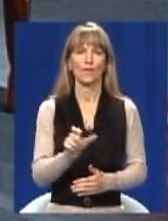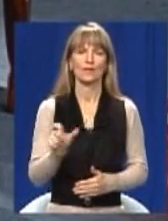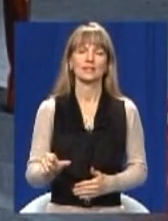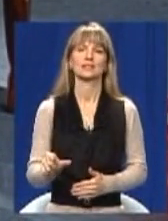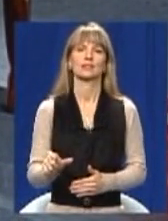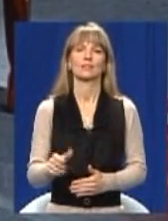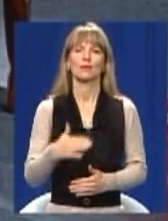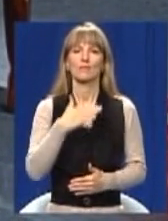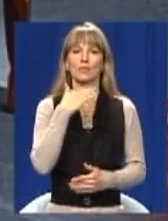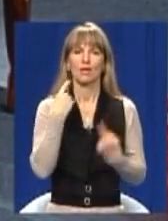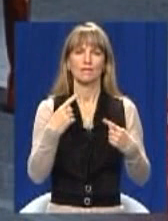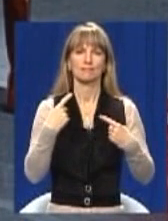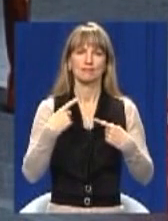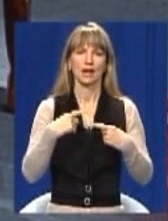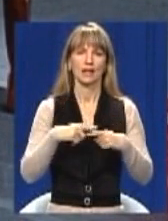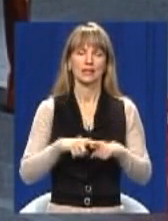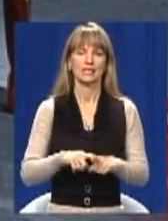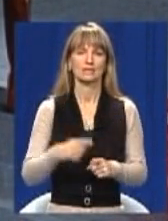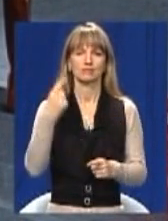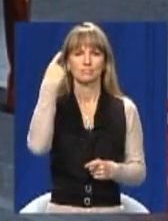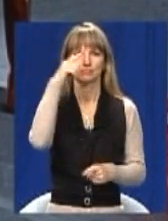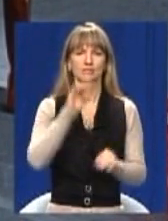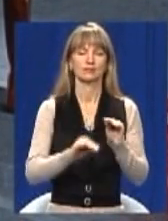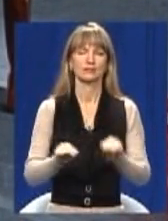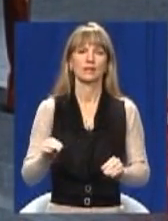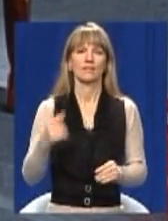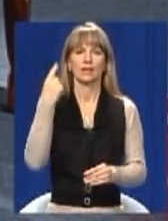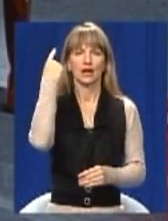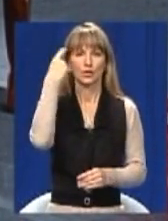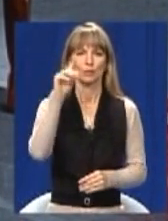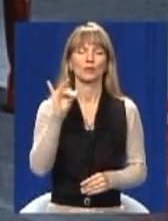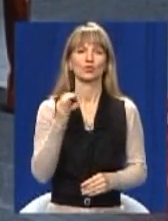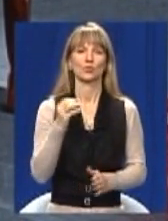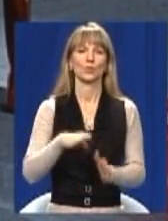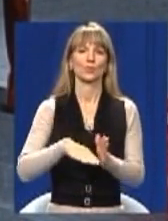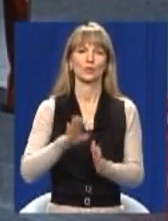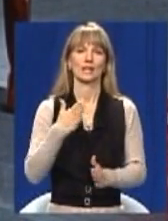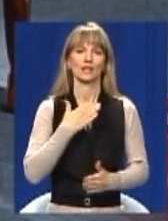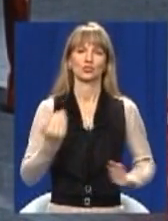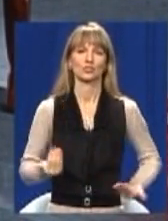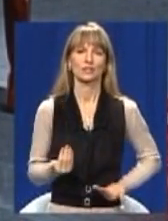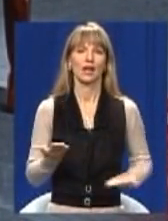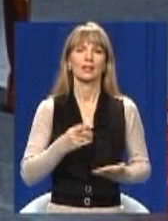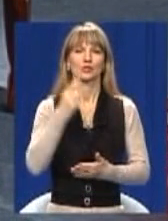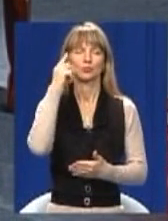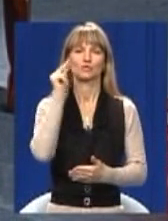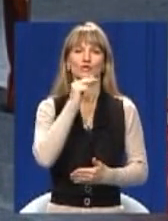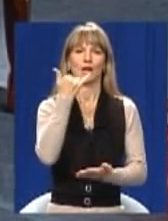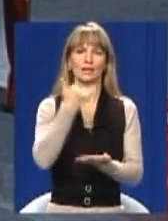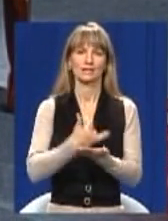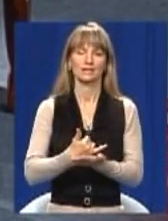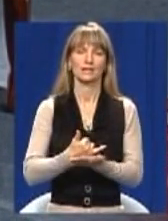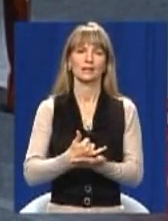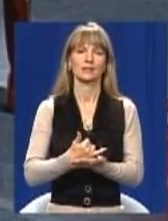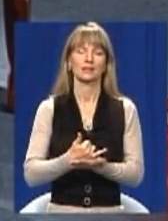багато механізмів, різних приладів, винаходів, вони, власне, вигадують і ще покращують наше життя. Як ти думаєш, чайник там або що,